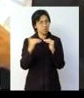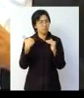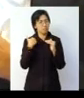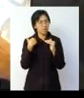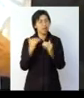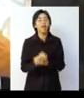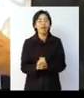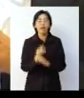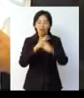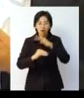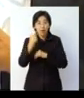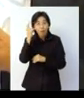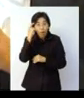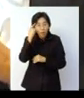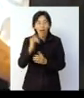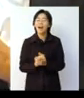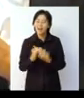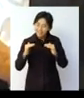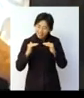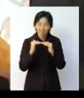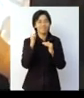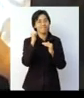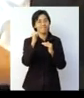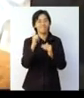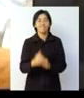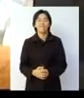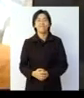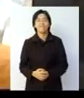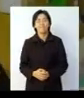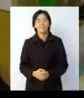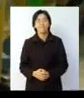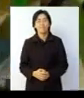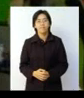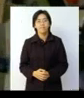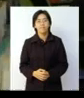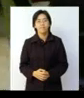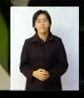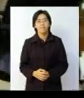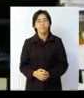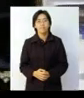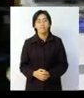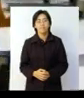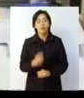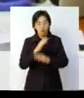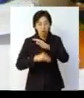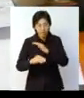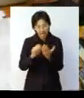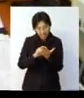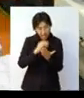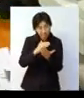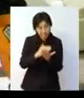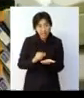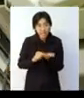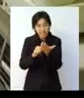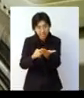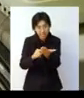ามีสิทธิ์ในเรื่องนี้นะคะอยากให้ทุกคนพิการที่มีคุณสมบัติเข้าถึงสิทธินี้ด้วย ก็คนพิการเนี่ยก็ม